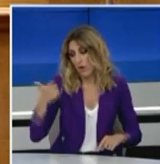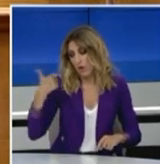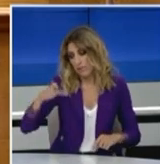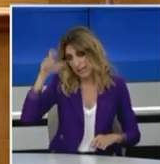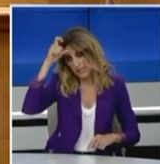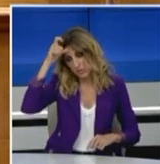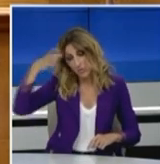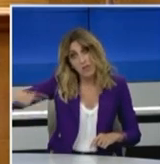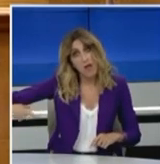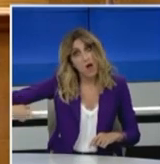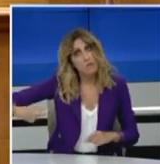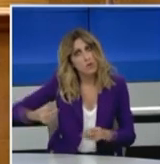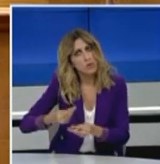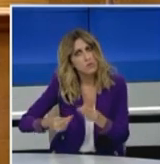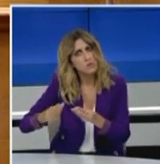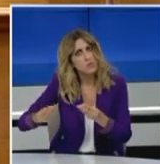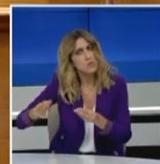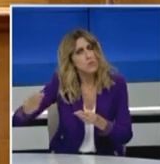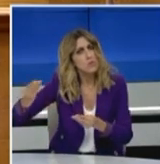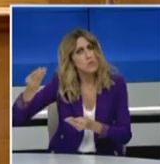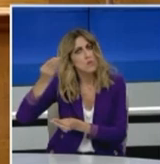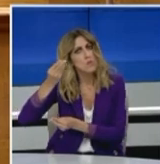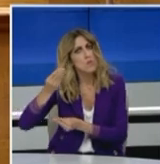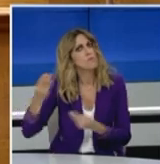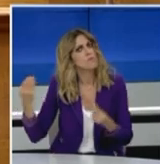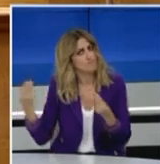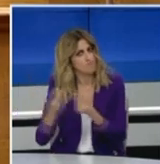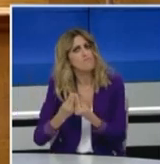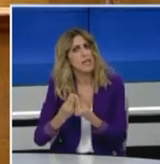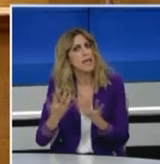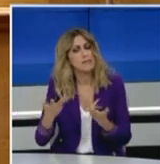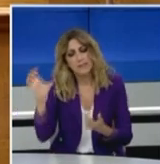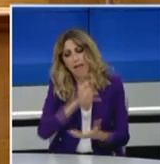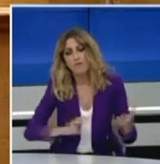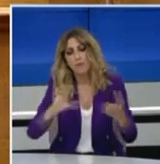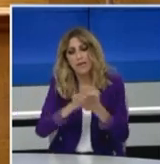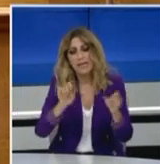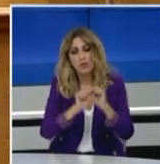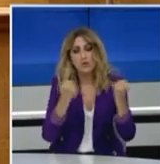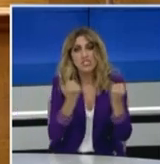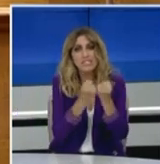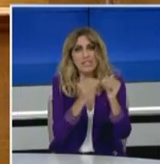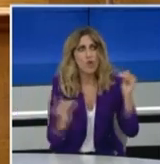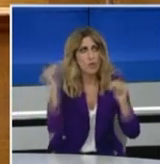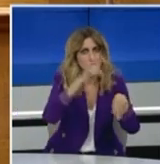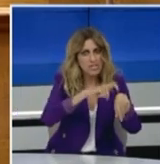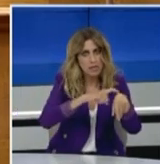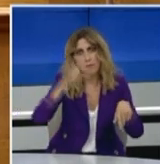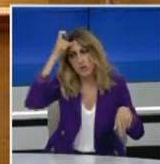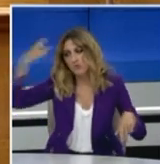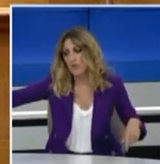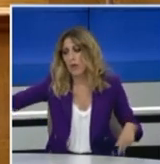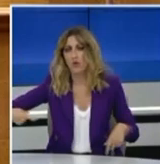προκλητικότητας, μια μέρα μόλις μετά τη Σύνοδο Κορυφής της Ευρωπαϊκής Ένωσης, αποδεικνύει ξανά ότι οι